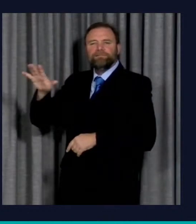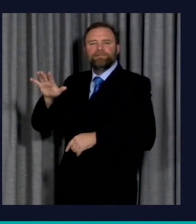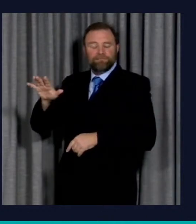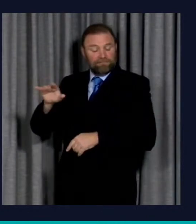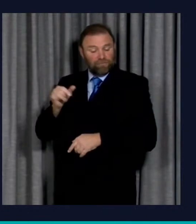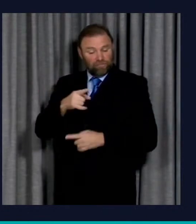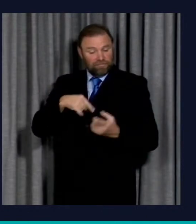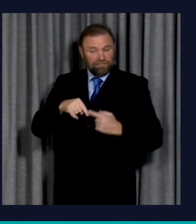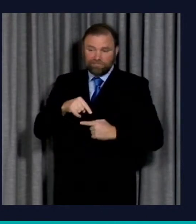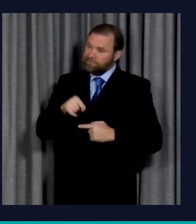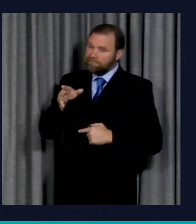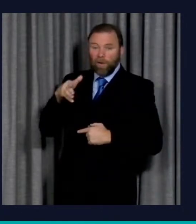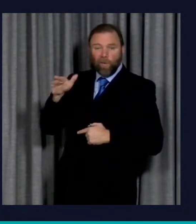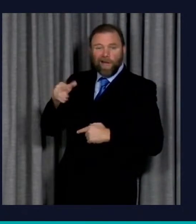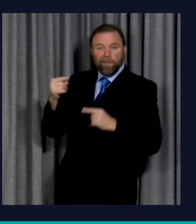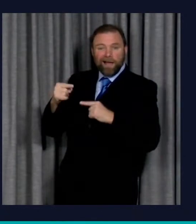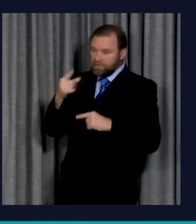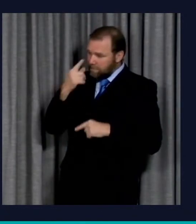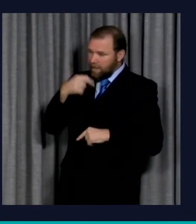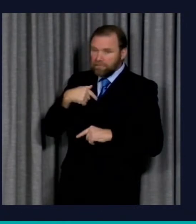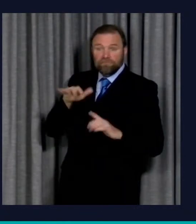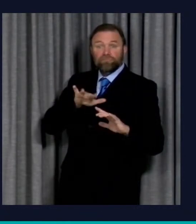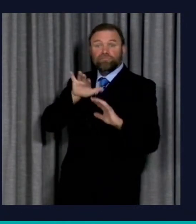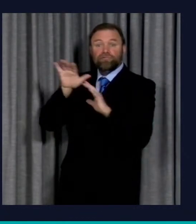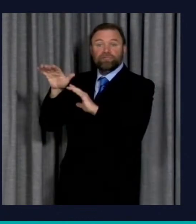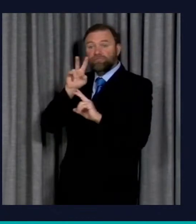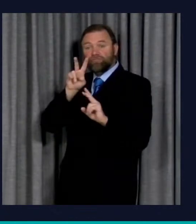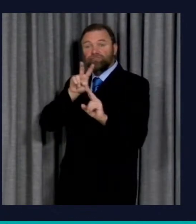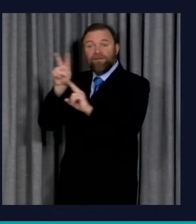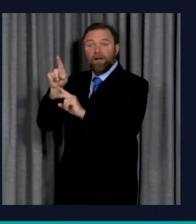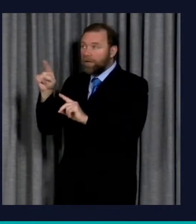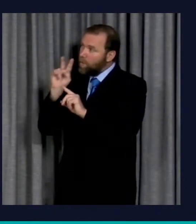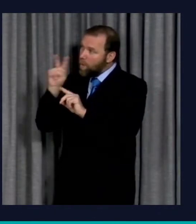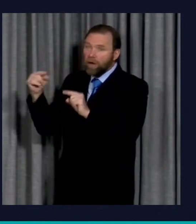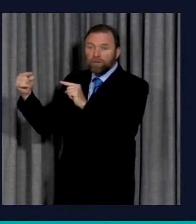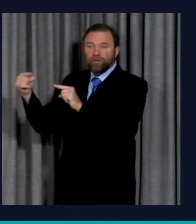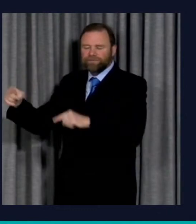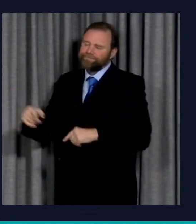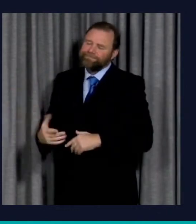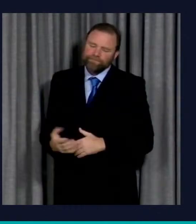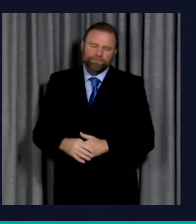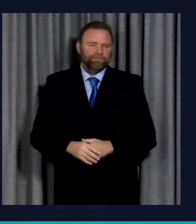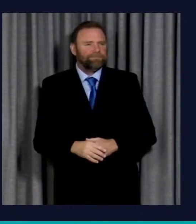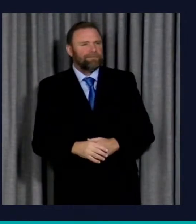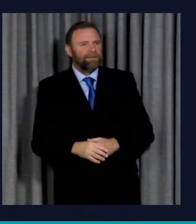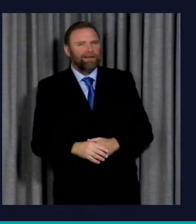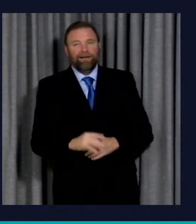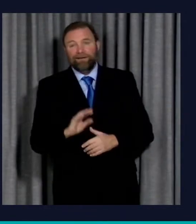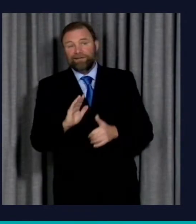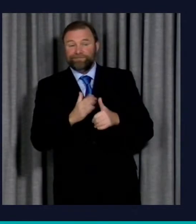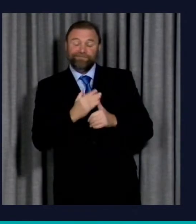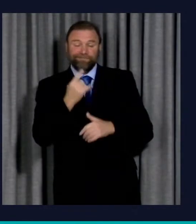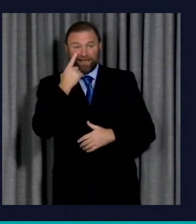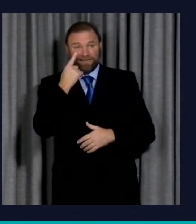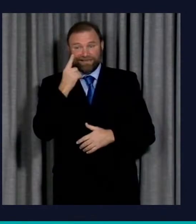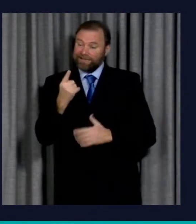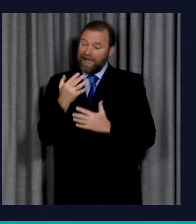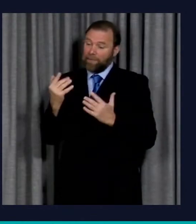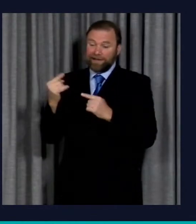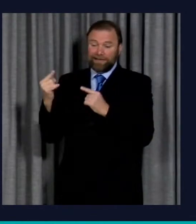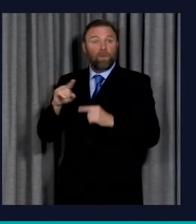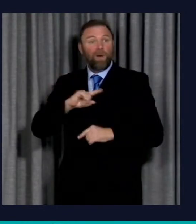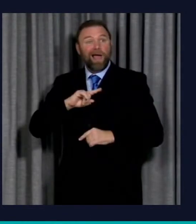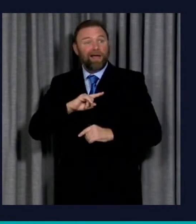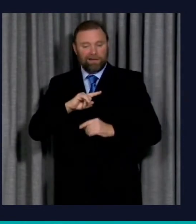people go and watch them? Well, as I said, first of all, let's see how many games actually do get played, because matches are